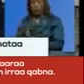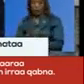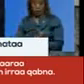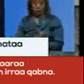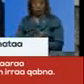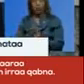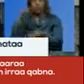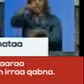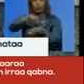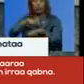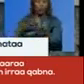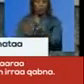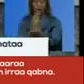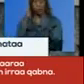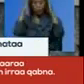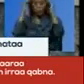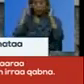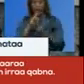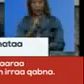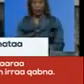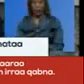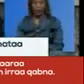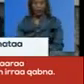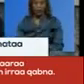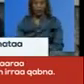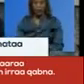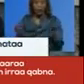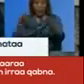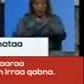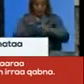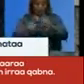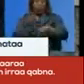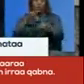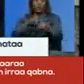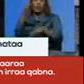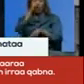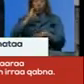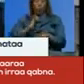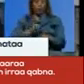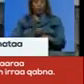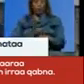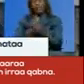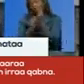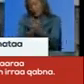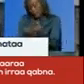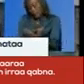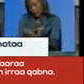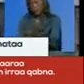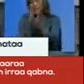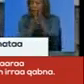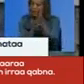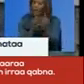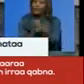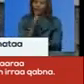እንደምትቆሙ ባለምሉ ተስፋ ነኝ መጪው ጊዜ በኢትዮጵያችን የፍቅርና የይቅርታ ጊዜ